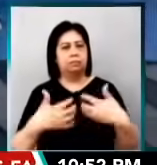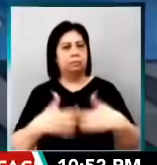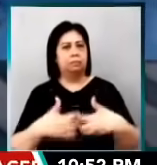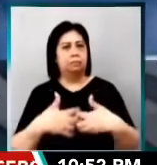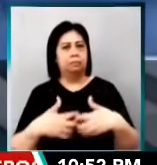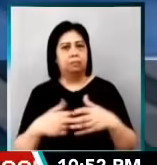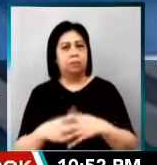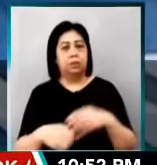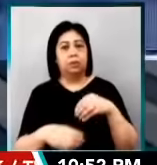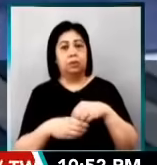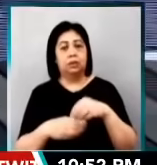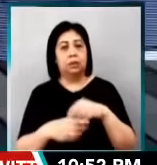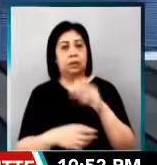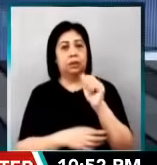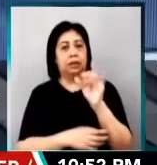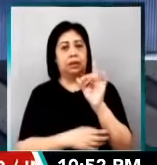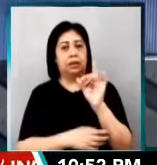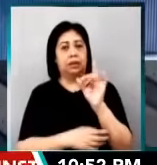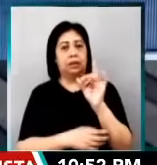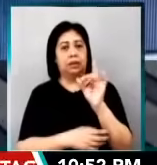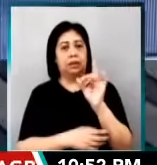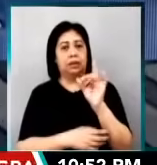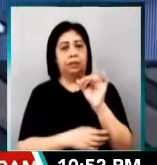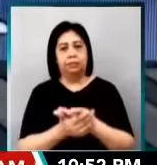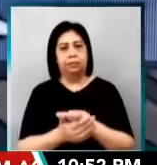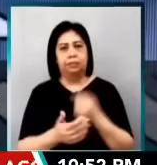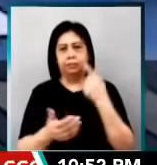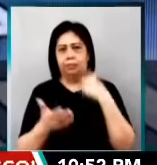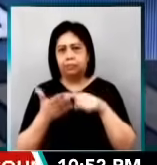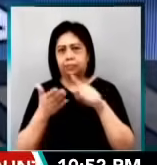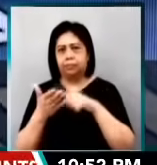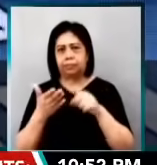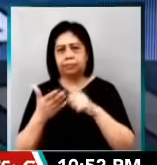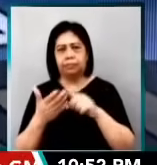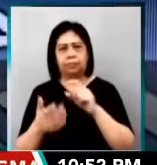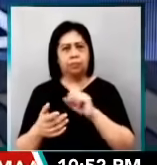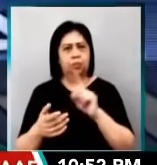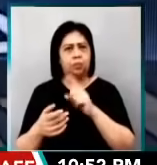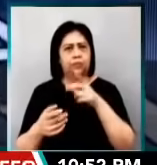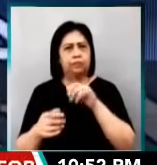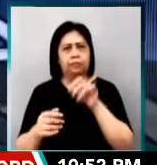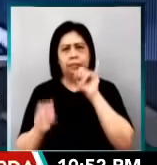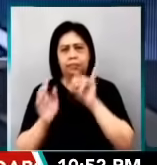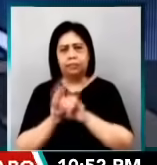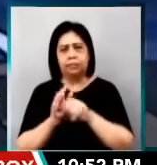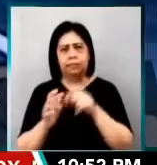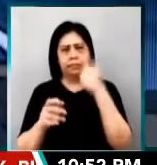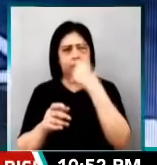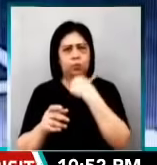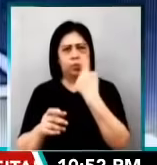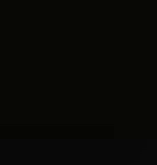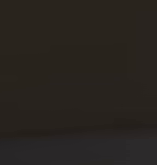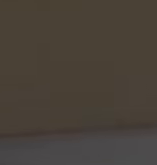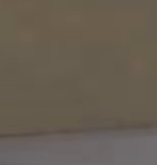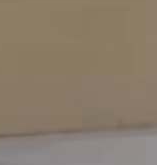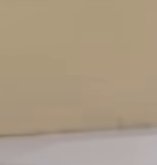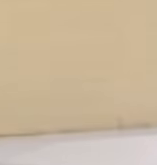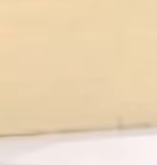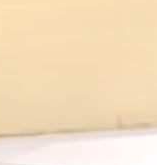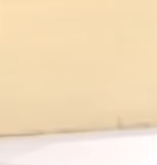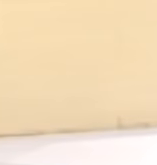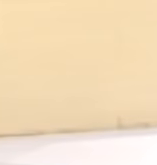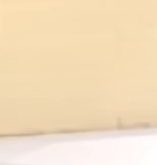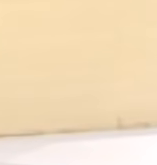ng 80,000 pesos. Inaalam pa ng mga otoridad ang pagkakakilanlan ng mga magnanakaw.